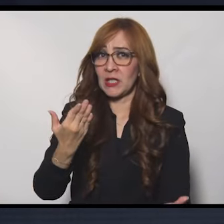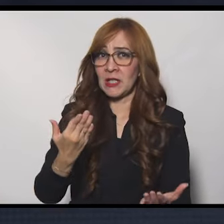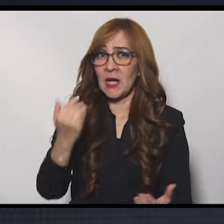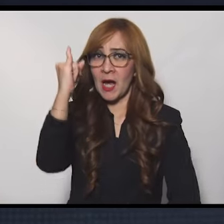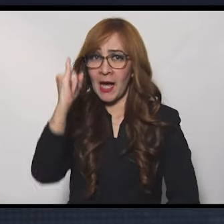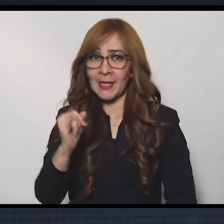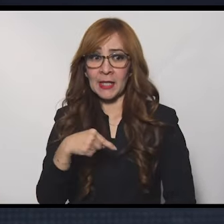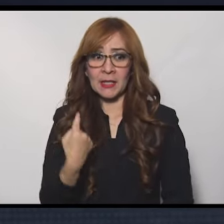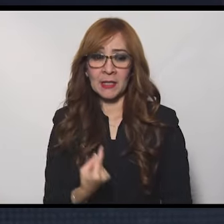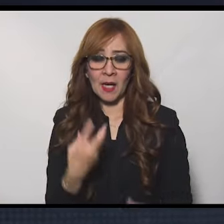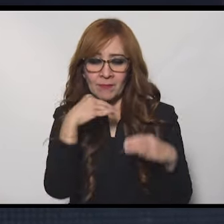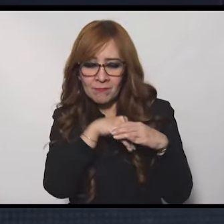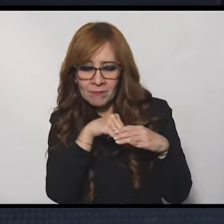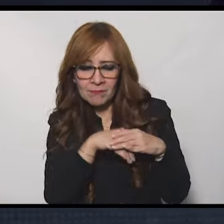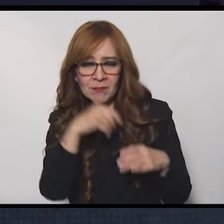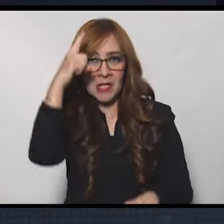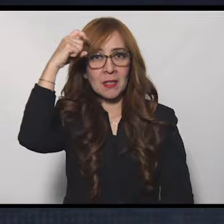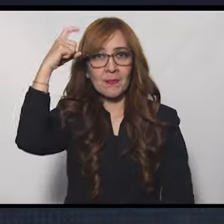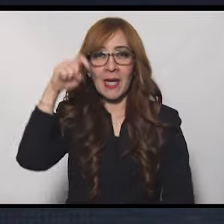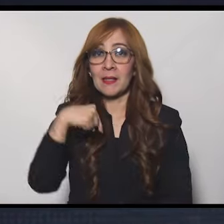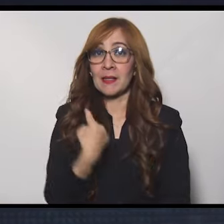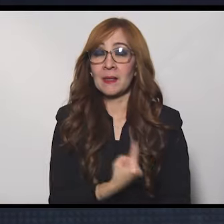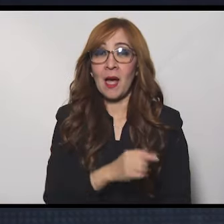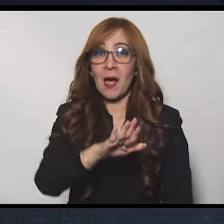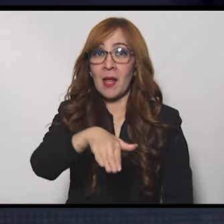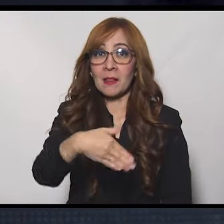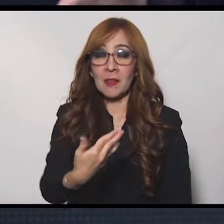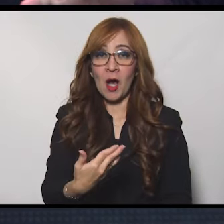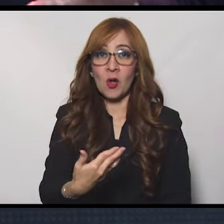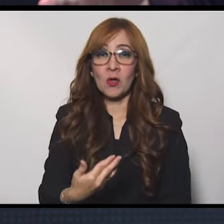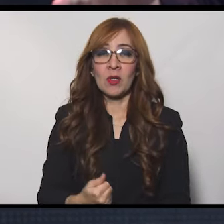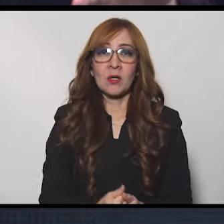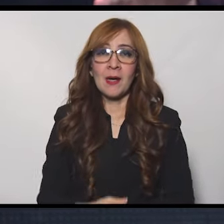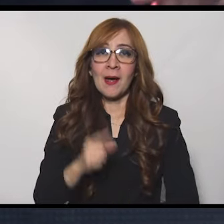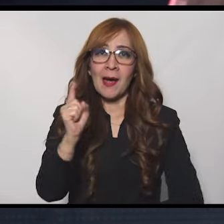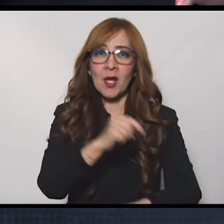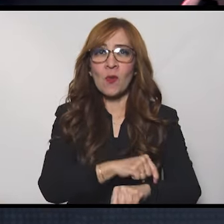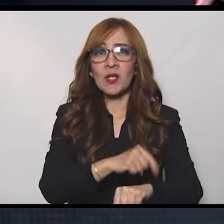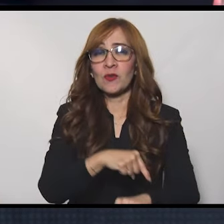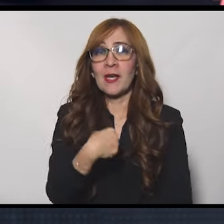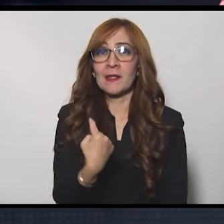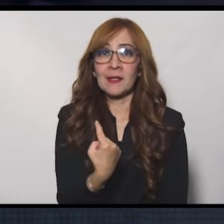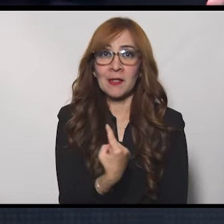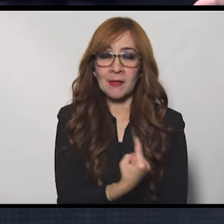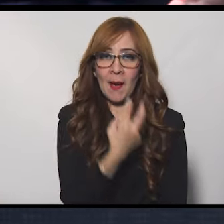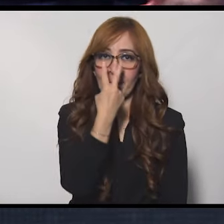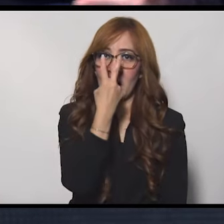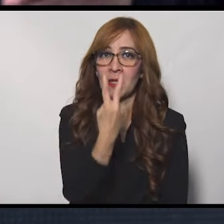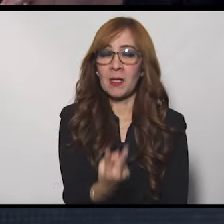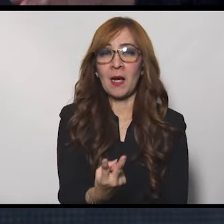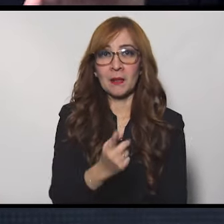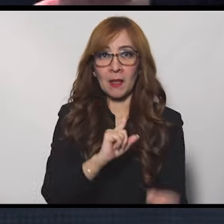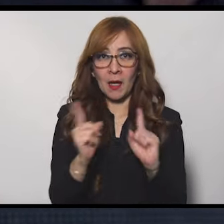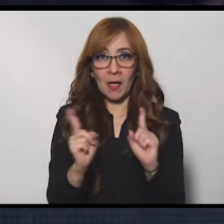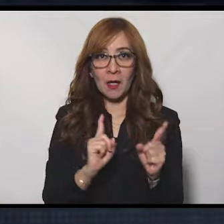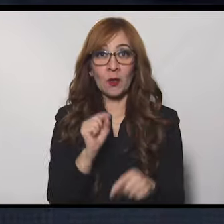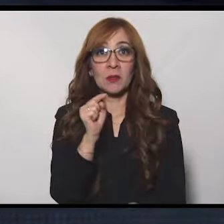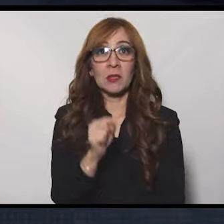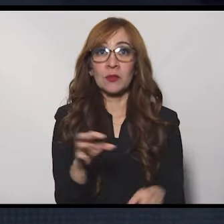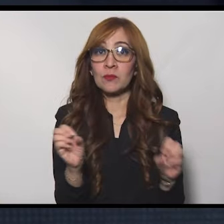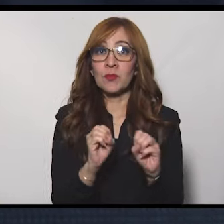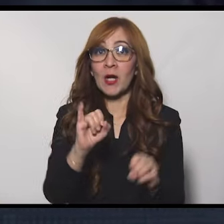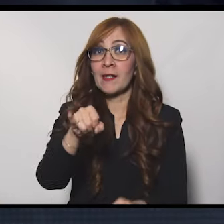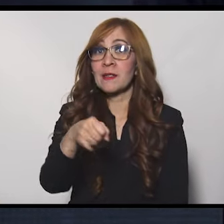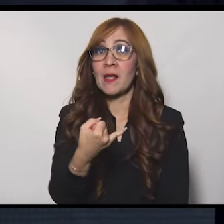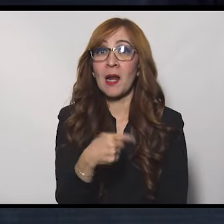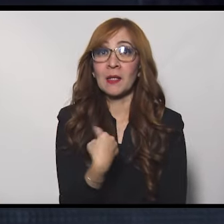impian kita. Atau there is a moment, sebuah hal di mana yang kita melihat bahwa itu bukan